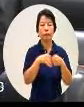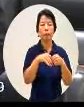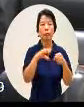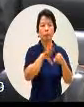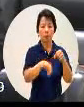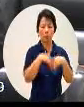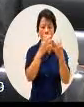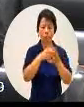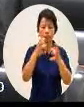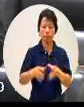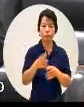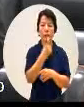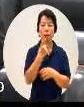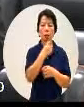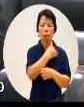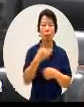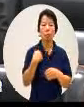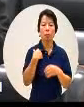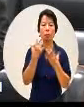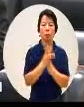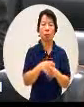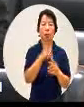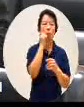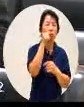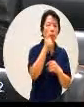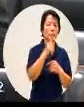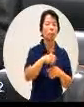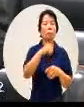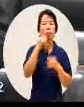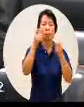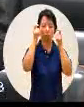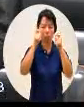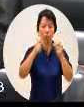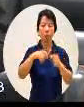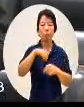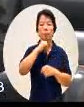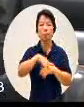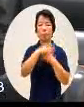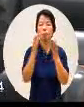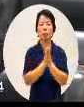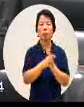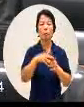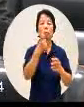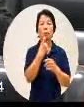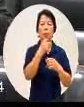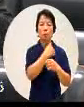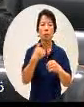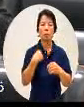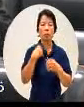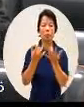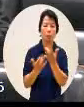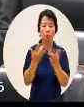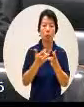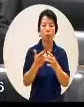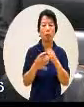心讓台南高雄屏東成為綠能重要產業基地提供高雄的子